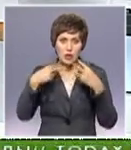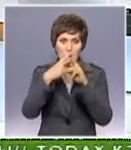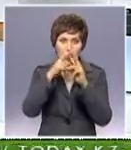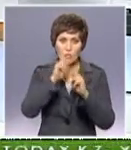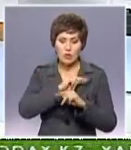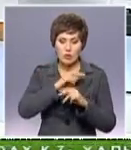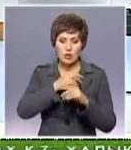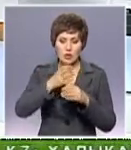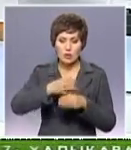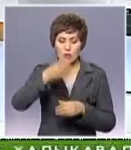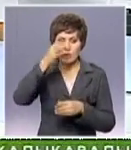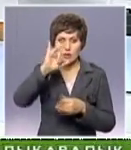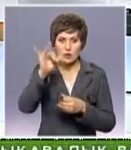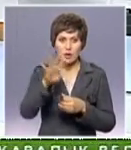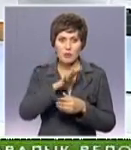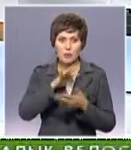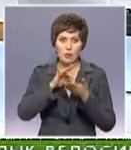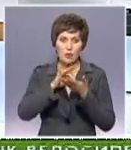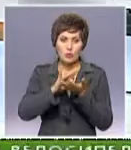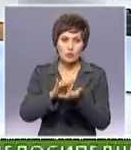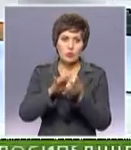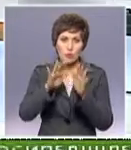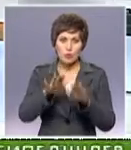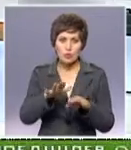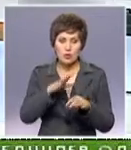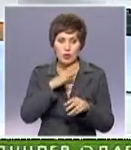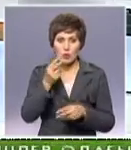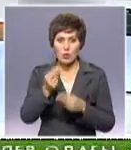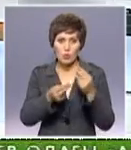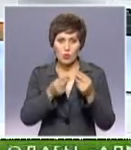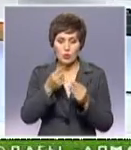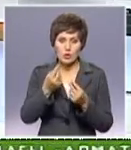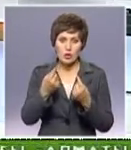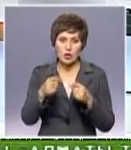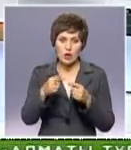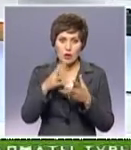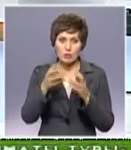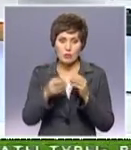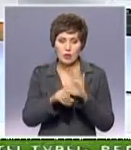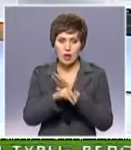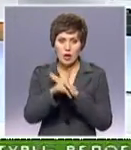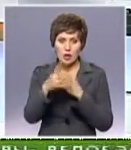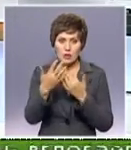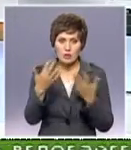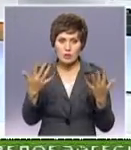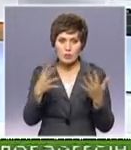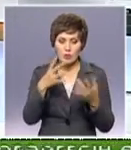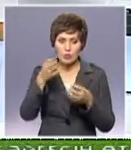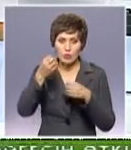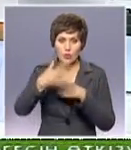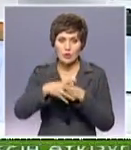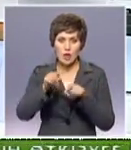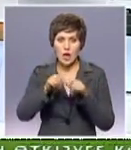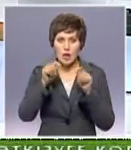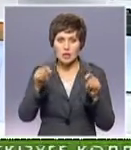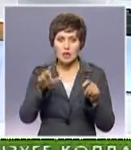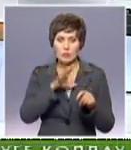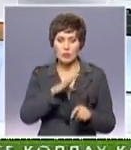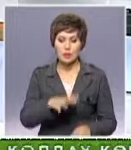мұнара енді туристік орынға айналмақ. Онда ойын-сауық, сауда кешеннен бастап түрлі мақсаттағы орталықтар ашылатын